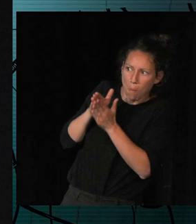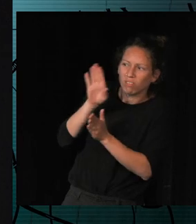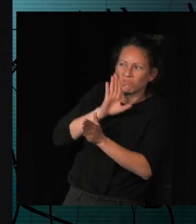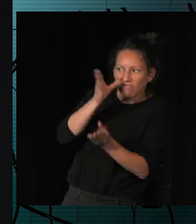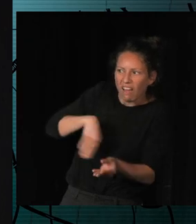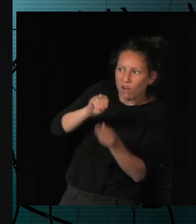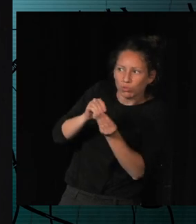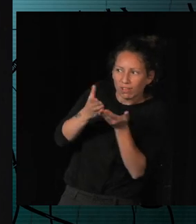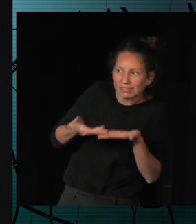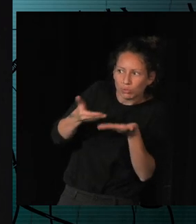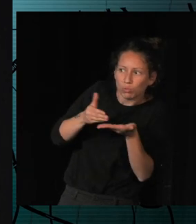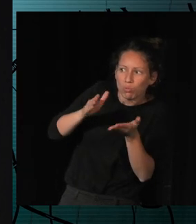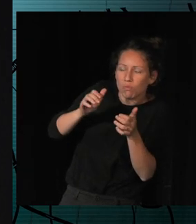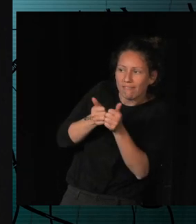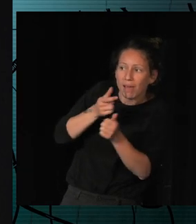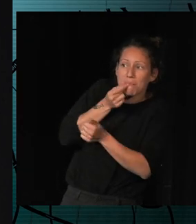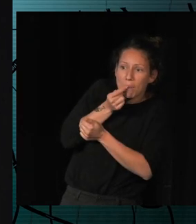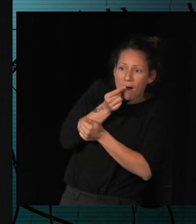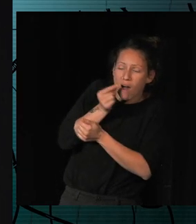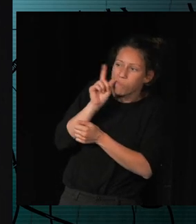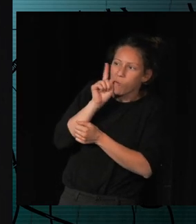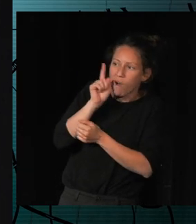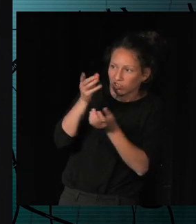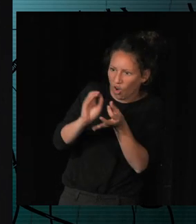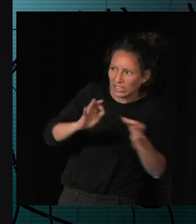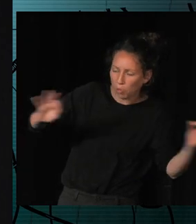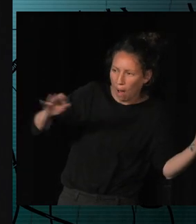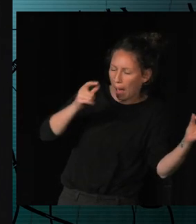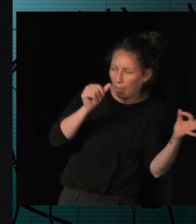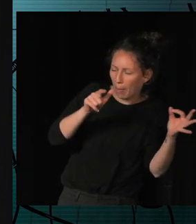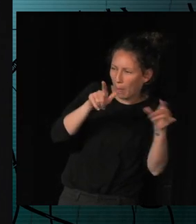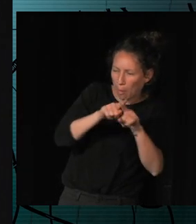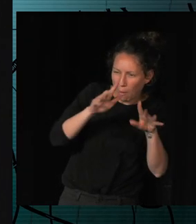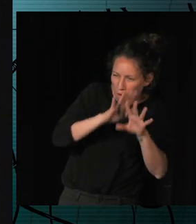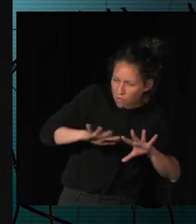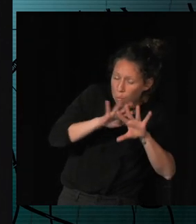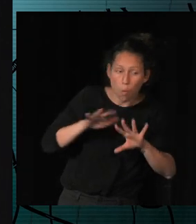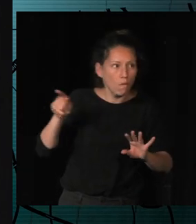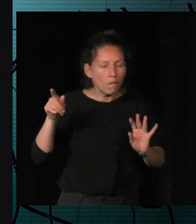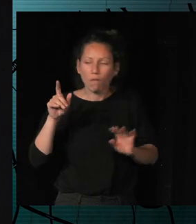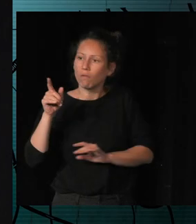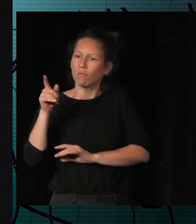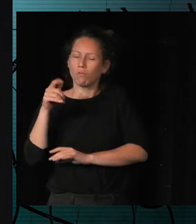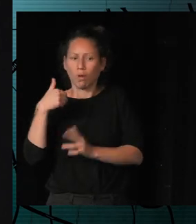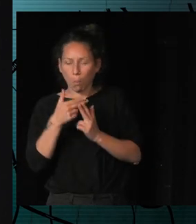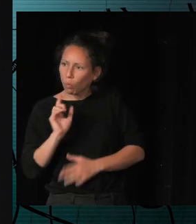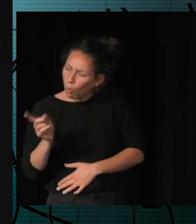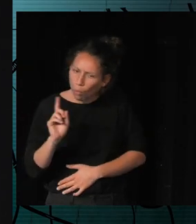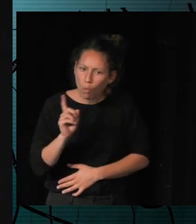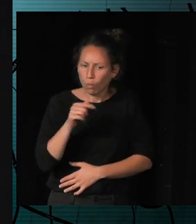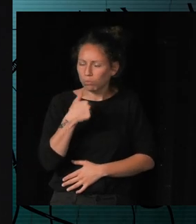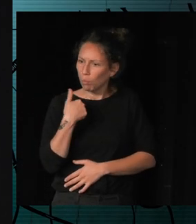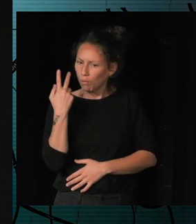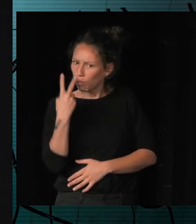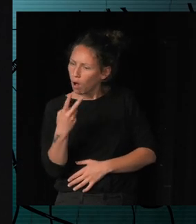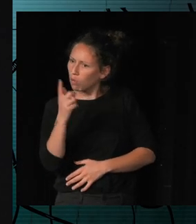de son côté se disait c'est dommage je la trouve quand même déjà assez explicite l'histoire et en plus c'est bien quand même de laisser un peu de part de d'interprétation et ce genre de chos il a dit mais